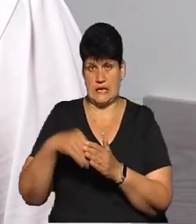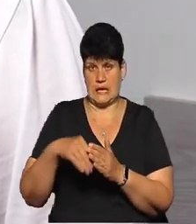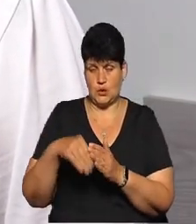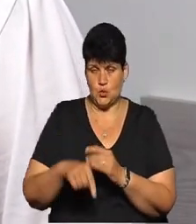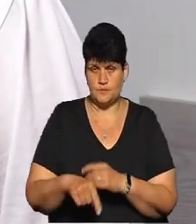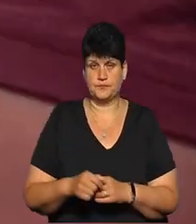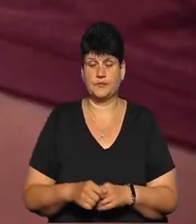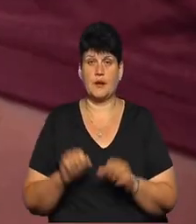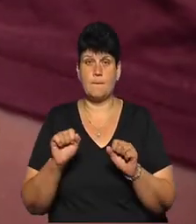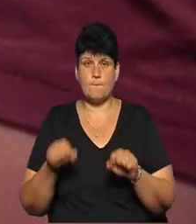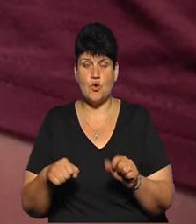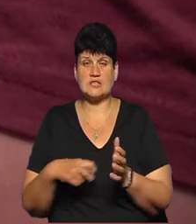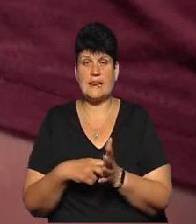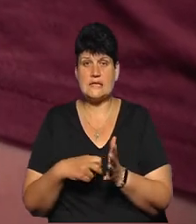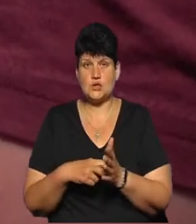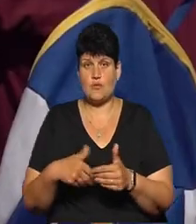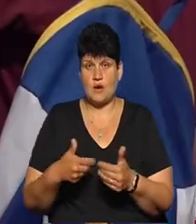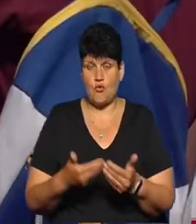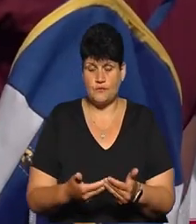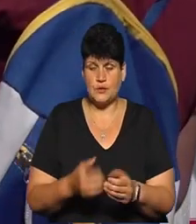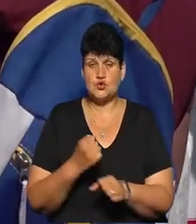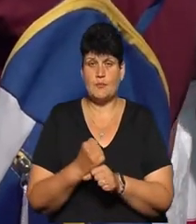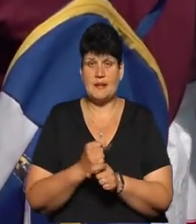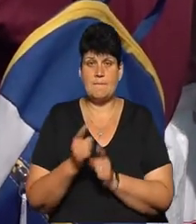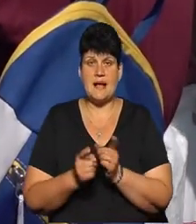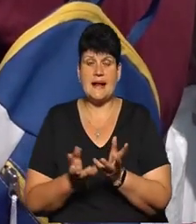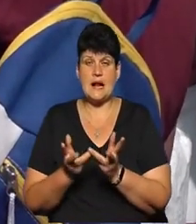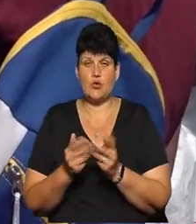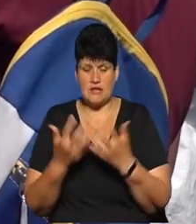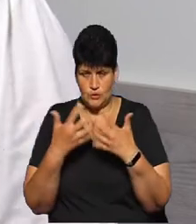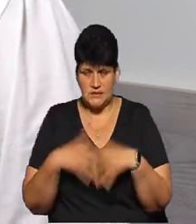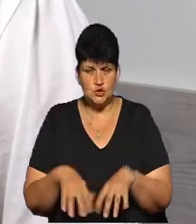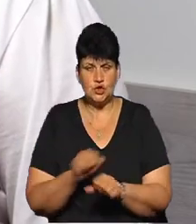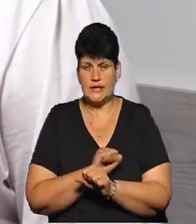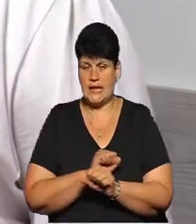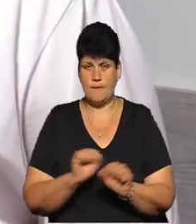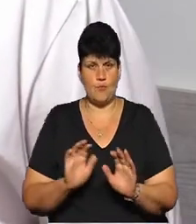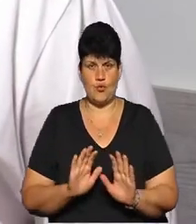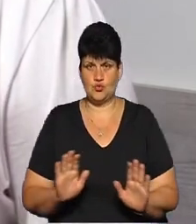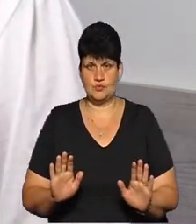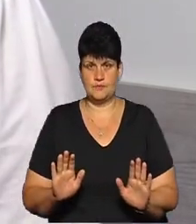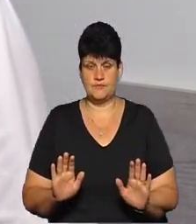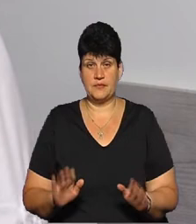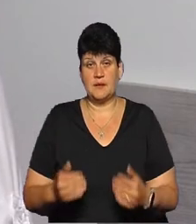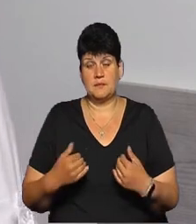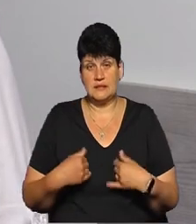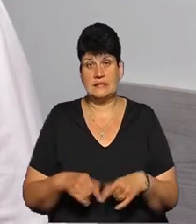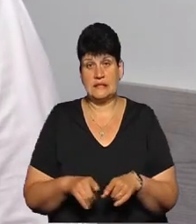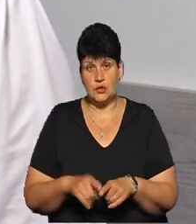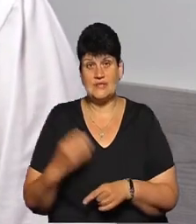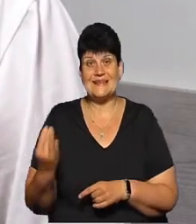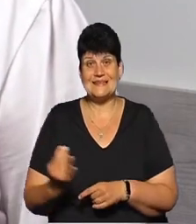листом рекомендованим. Зробити перерахунок автоматично не можуть, каже Галина Голоюха. Ми теж також зацікавлені, щоб